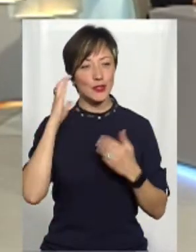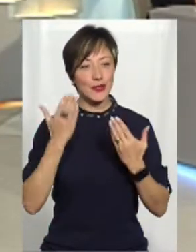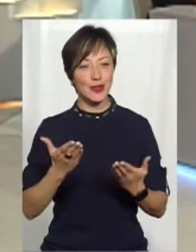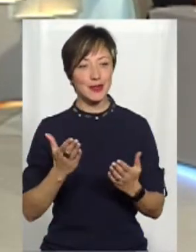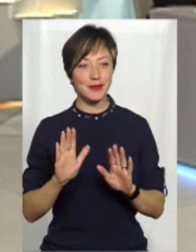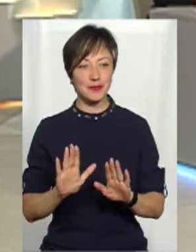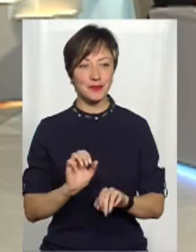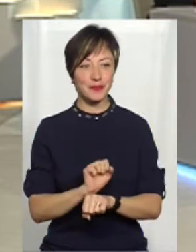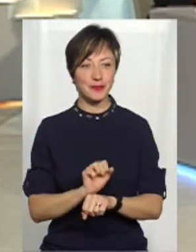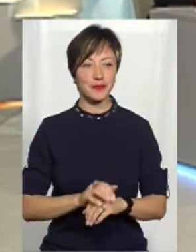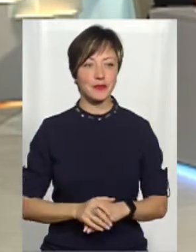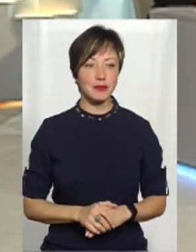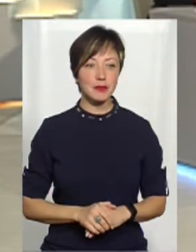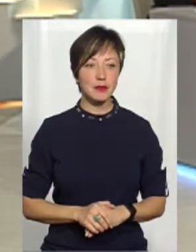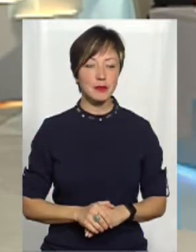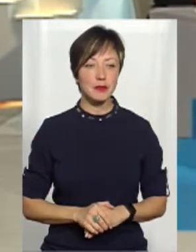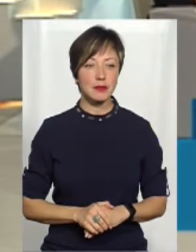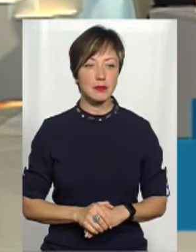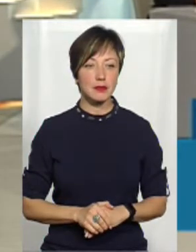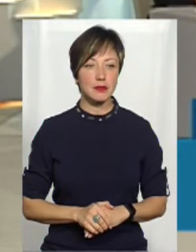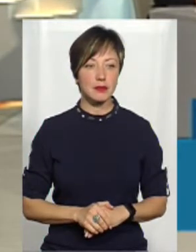Давайте послухаємо.